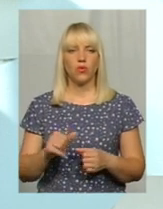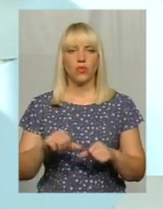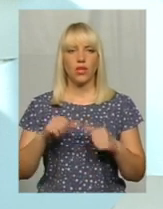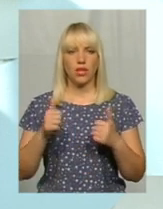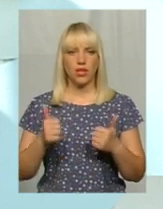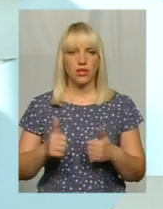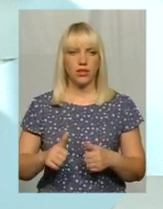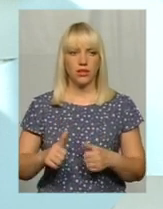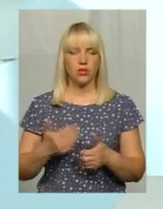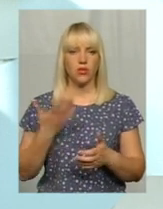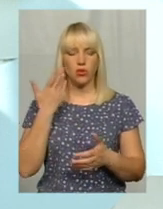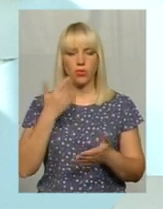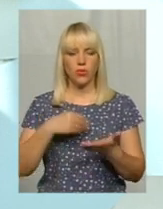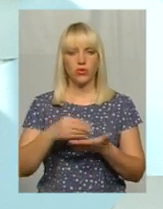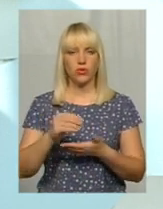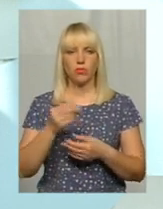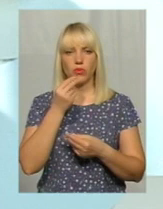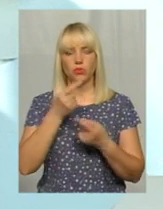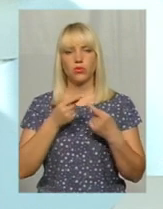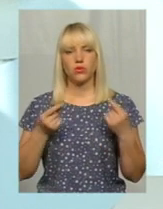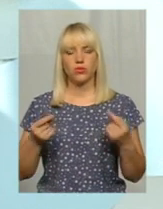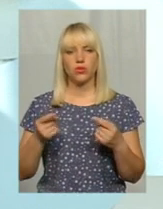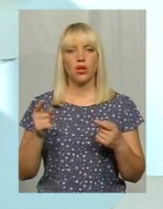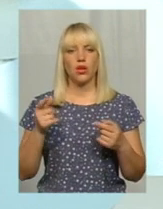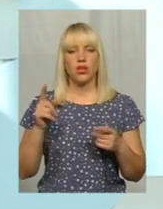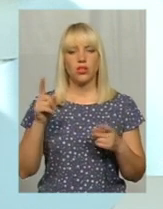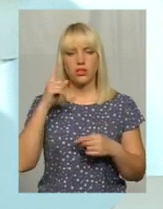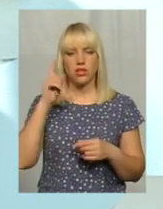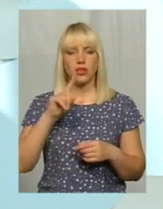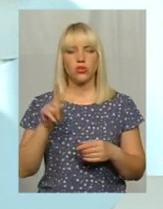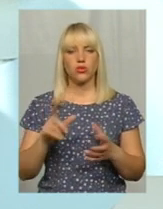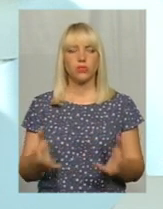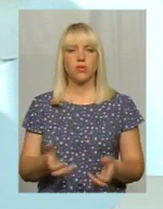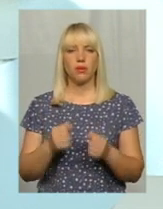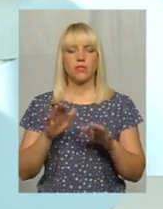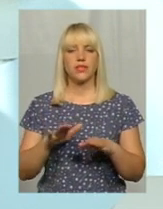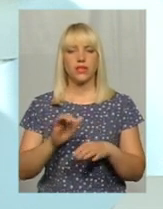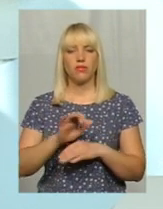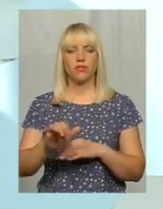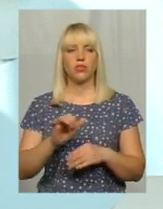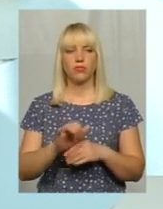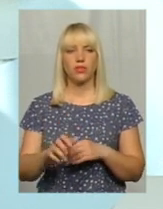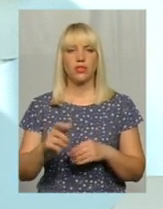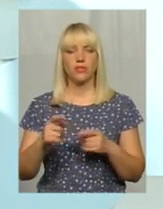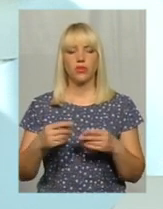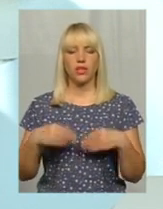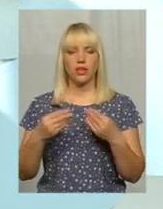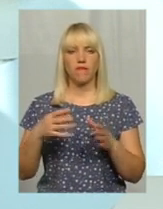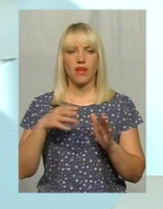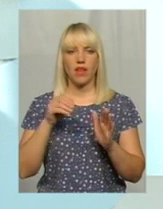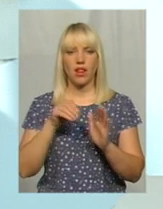оскільки, купуючи продукцію, він знає, що він підтримує місцеве виробництво, тобто вносить певний вклад